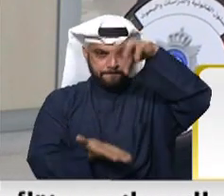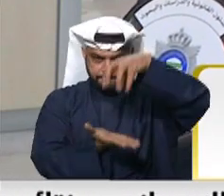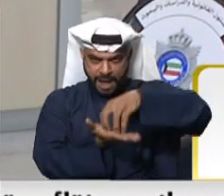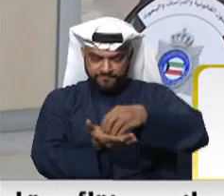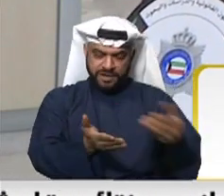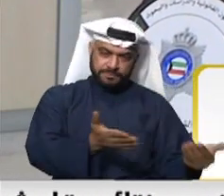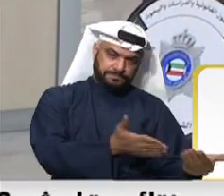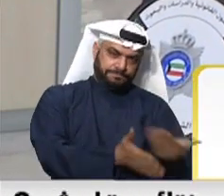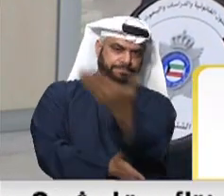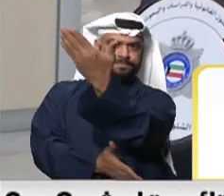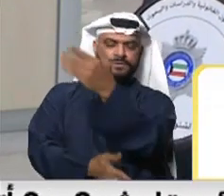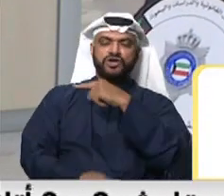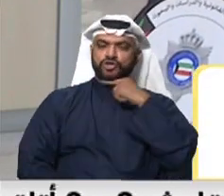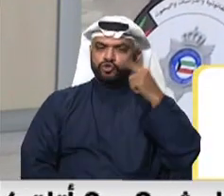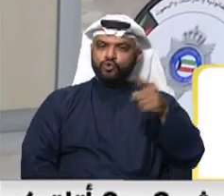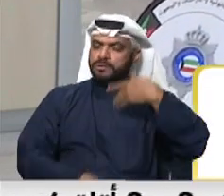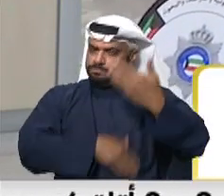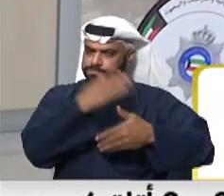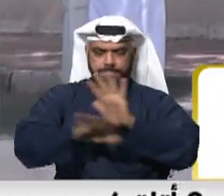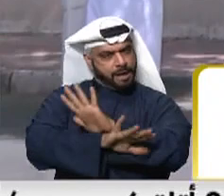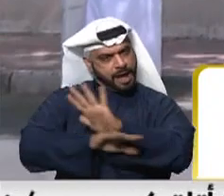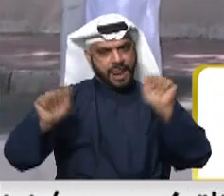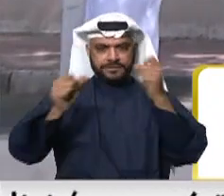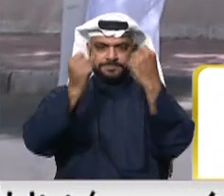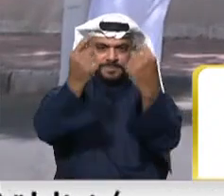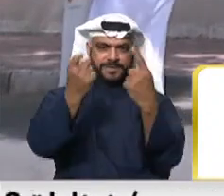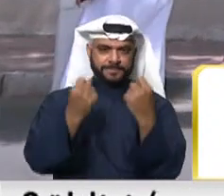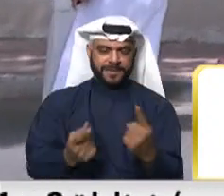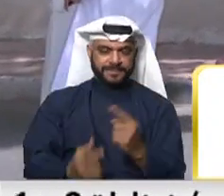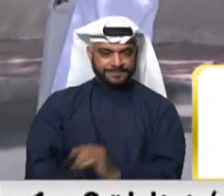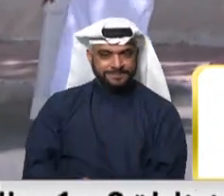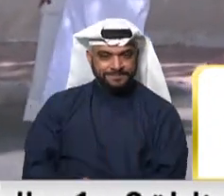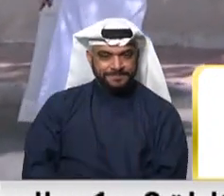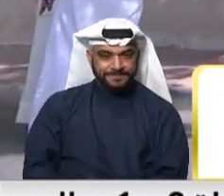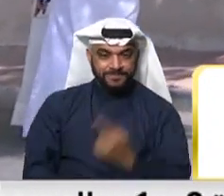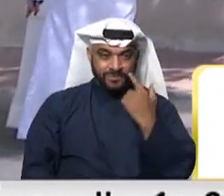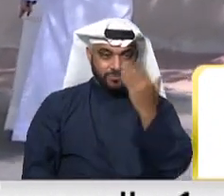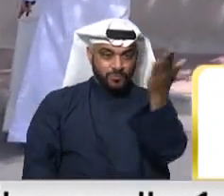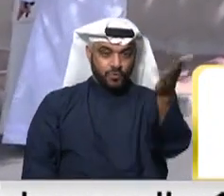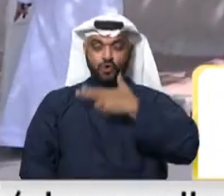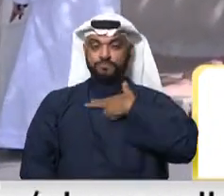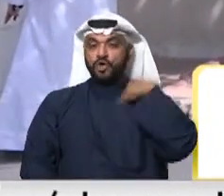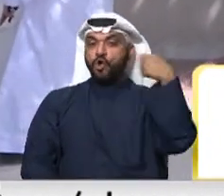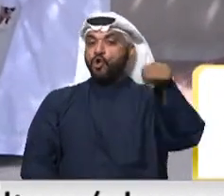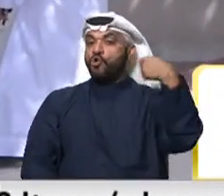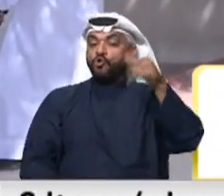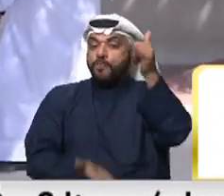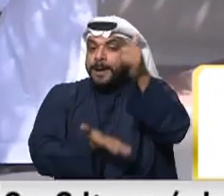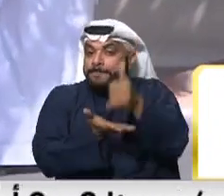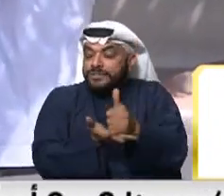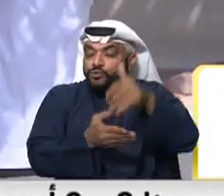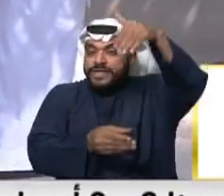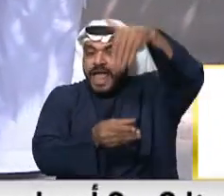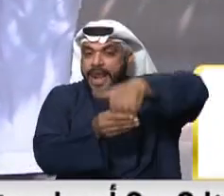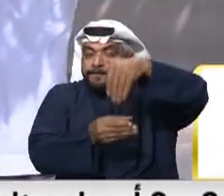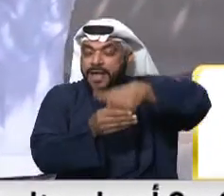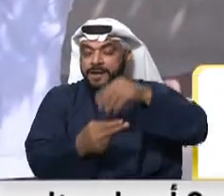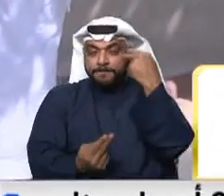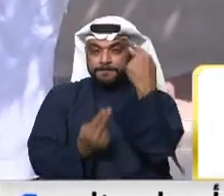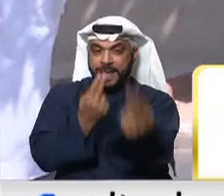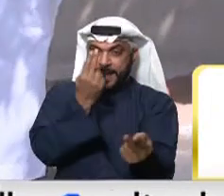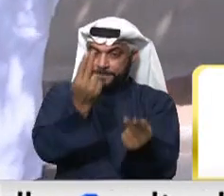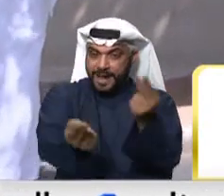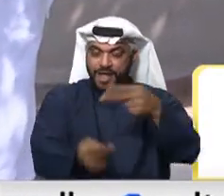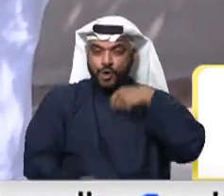شؤون الانتخابات لاستكمال طلب تنازل المرشح الجهات الحكوميه المعنيه بالعمليه الانتخابيه بقياده